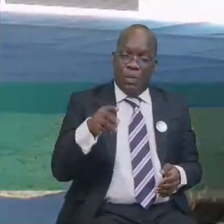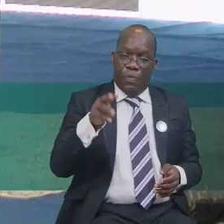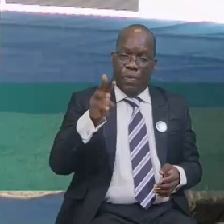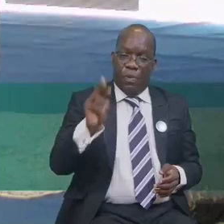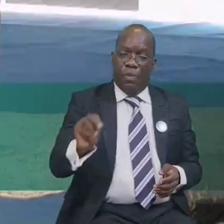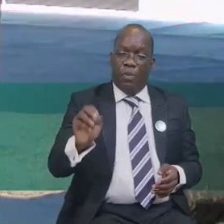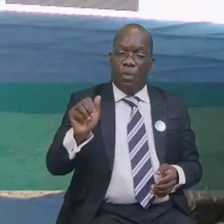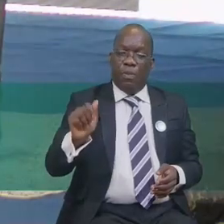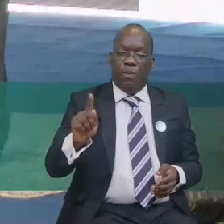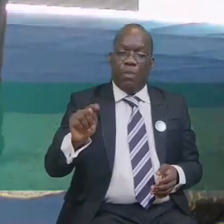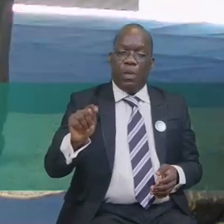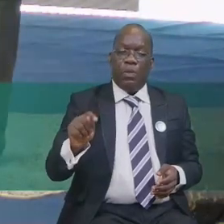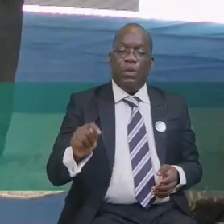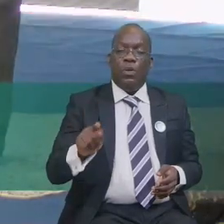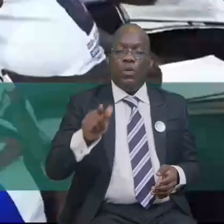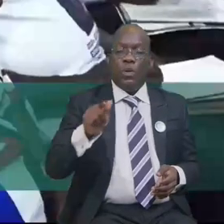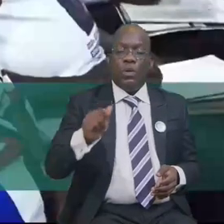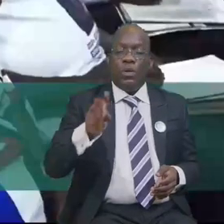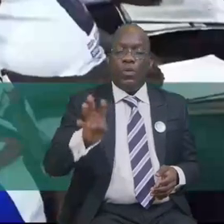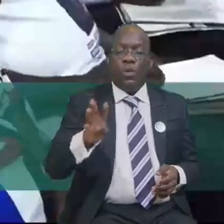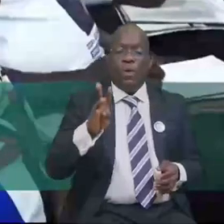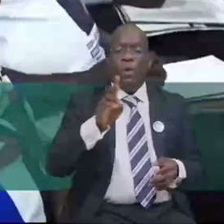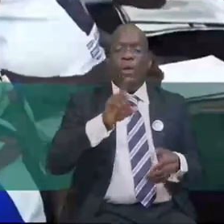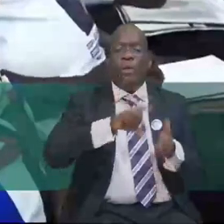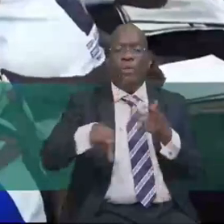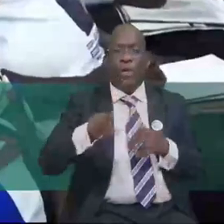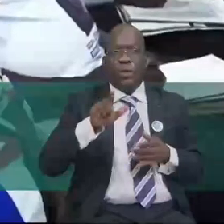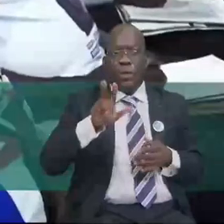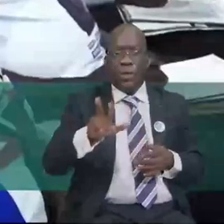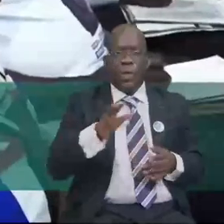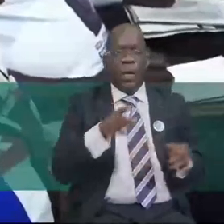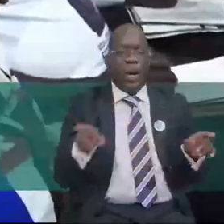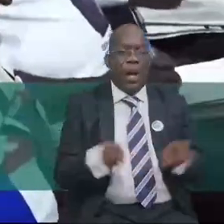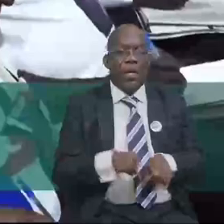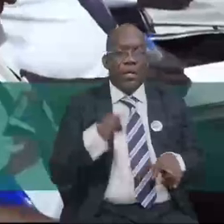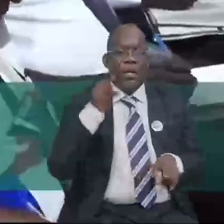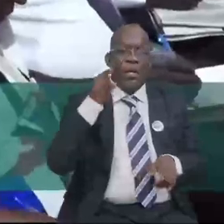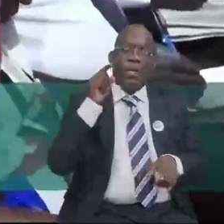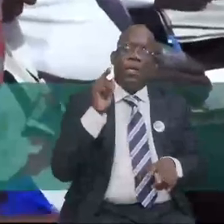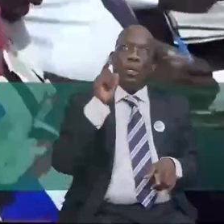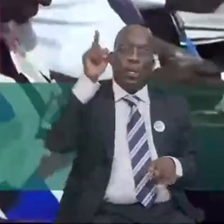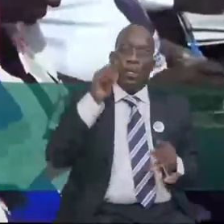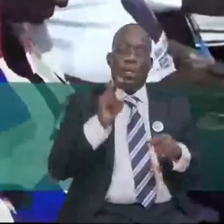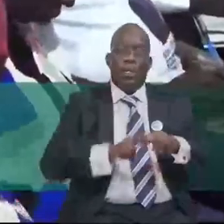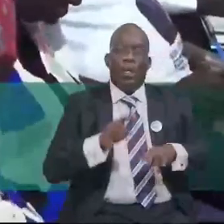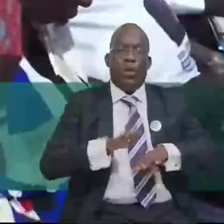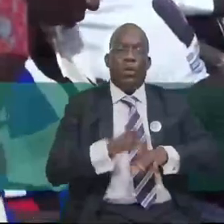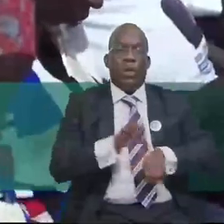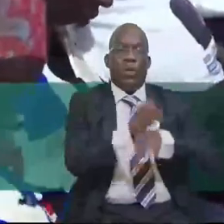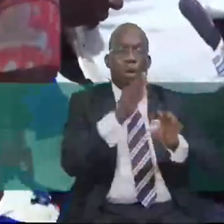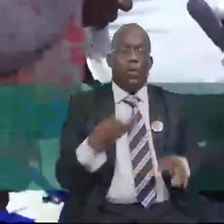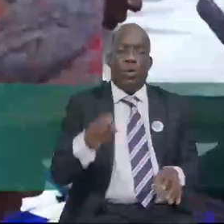à partir du verset 3. Matthieu 24, 3. Il s'assit sur la montagne des Oliviers et